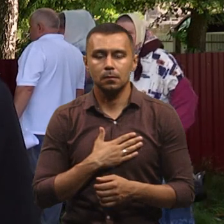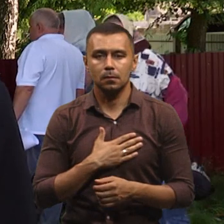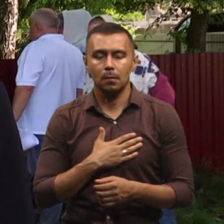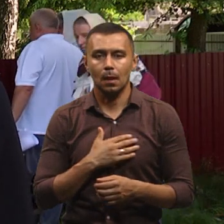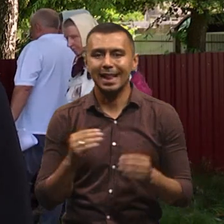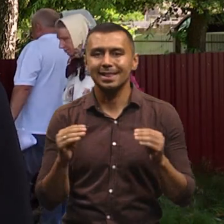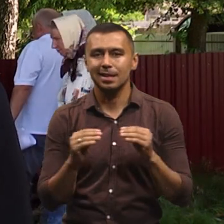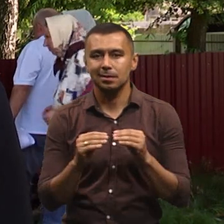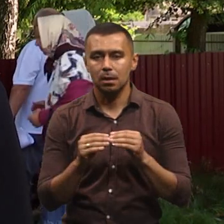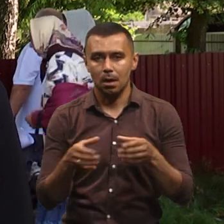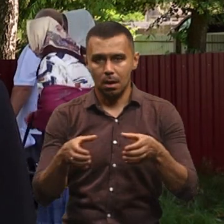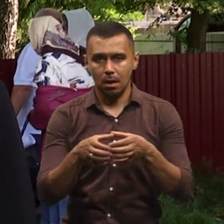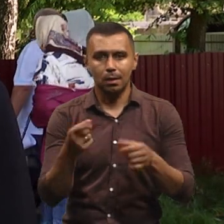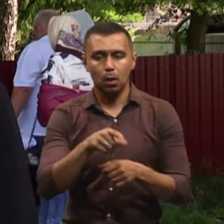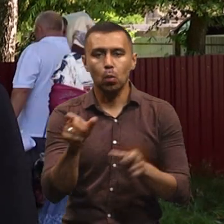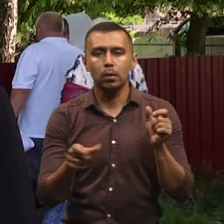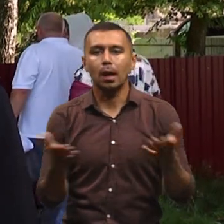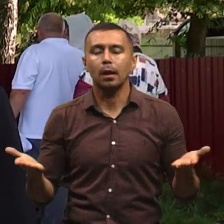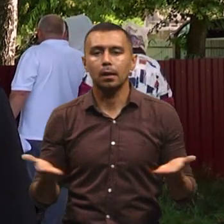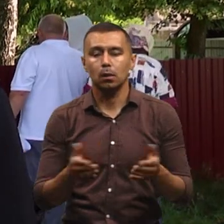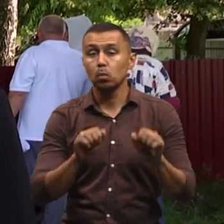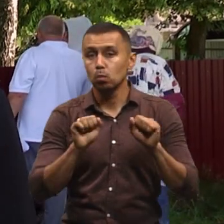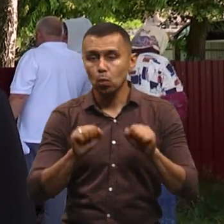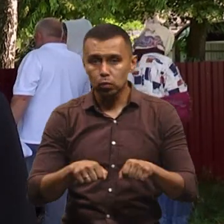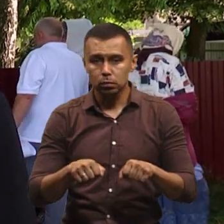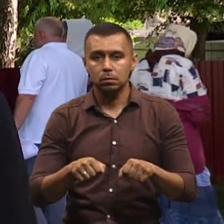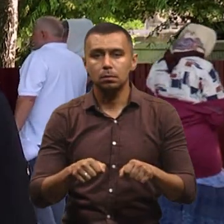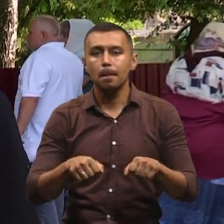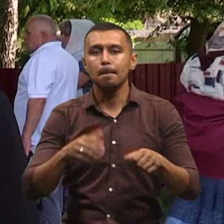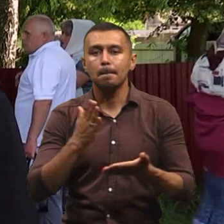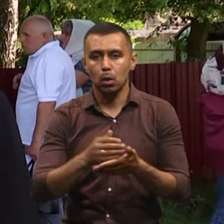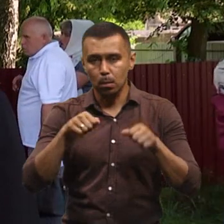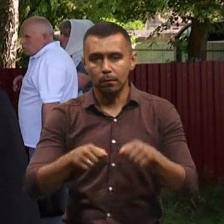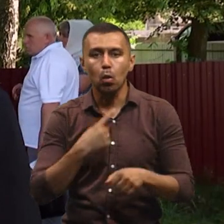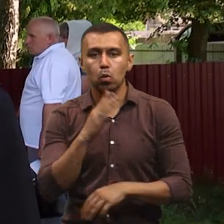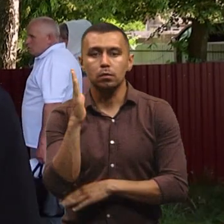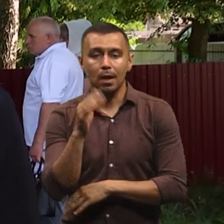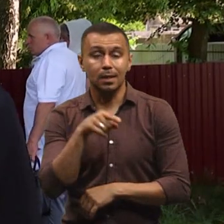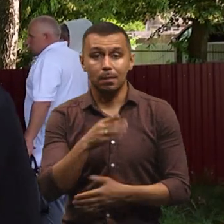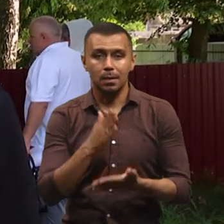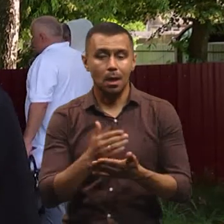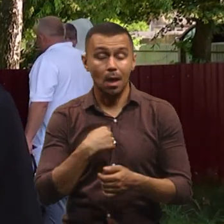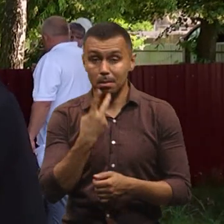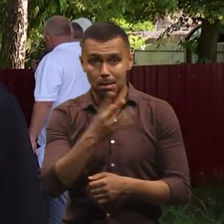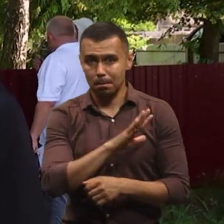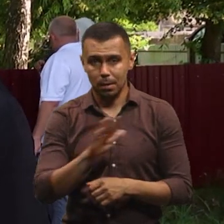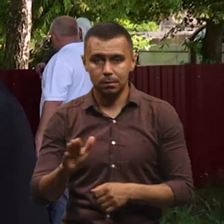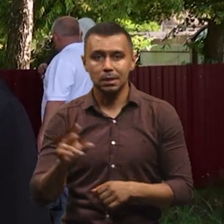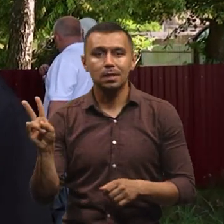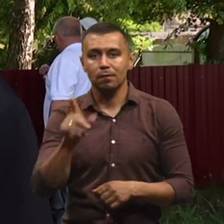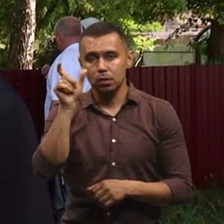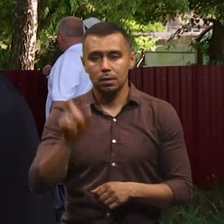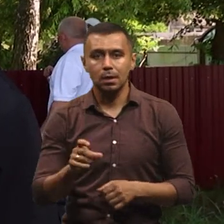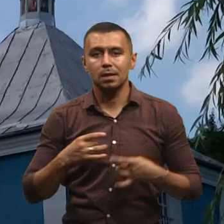в якій тих людей які можуть право і мають право голосувати там я не бачив священник